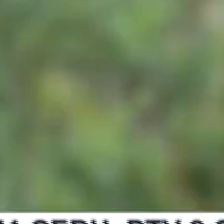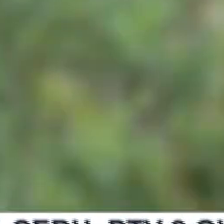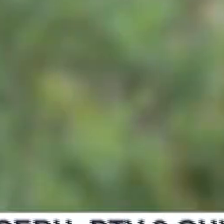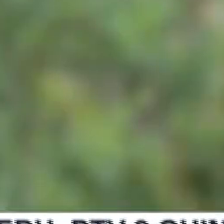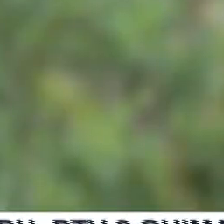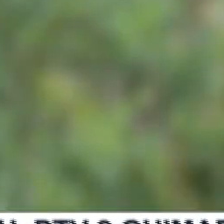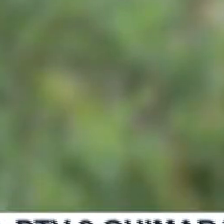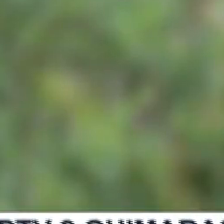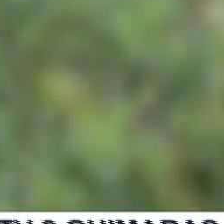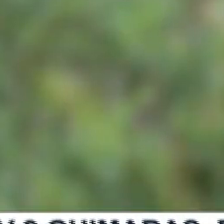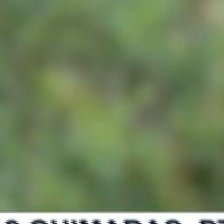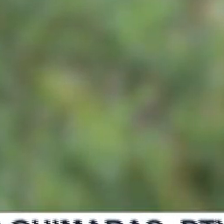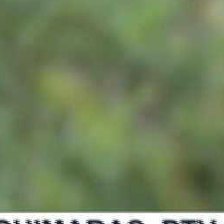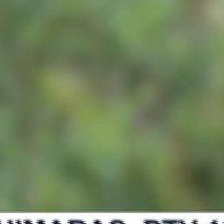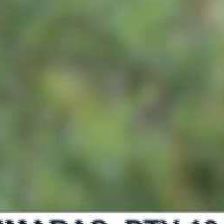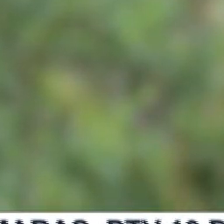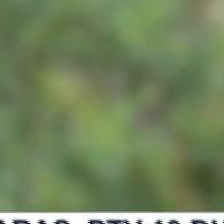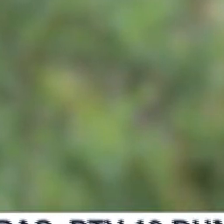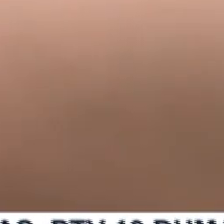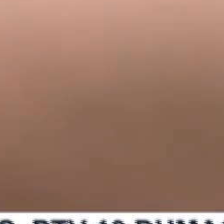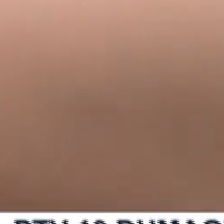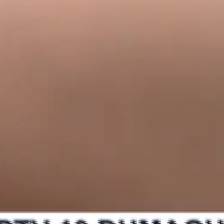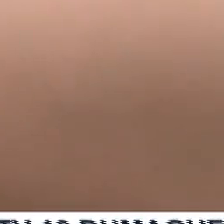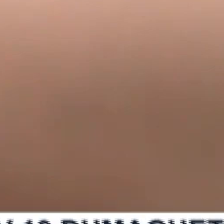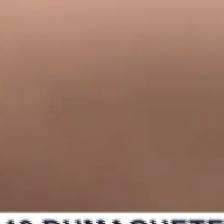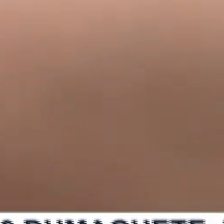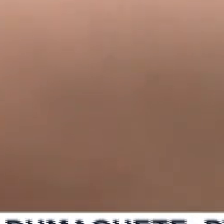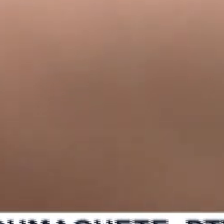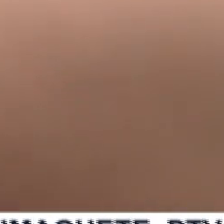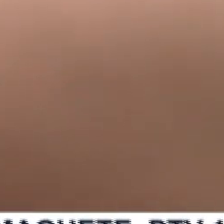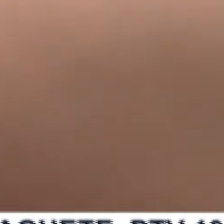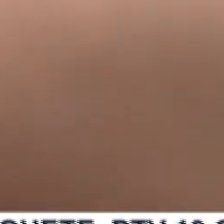Alan Francisco para sa Pamansang TV sa Bagong Pilipinas.